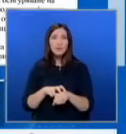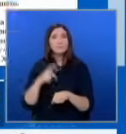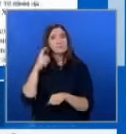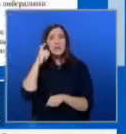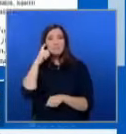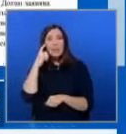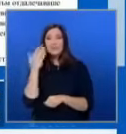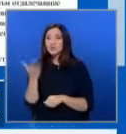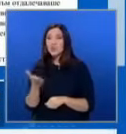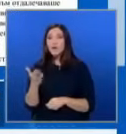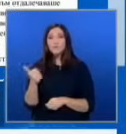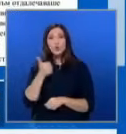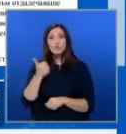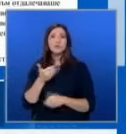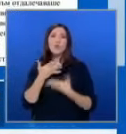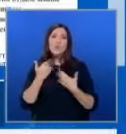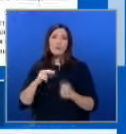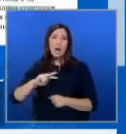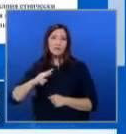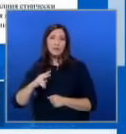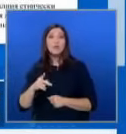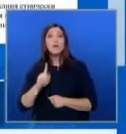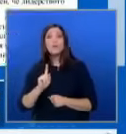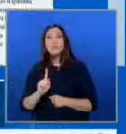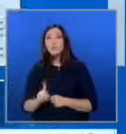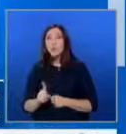неговото лидерство е без алтернатива.